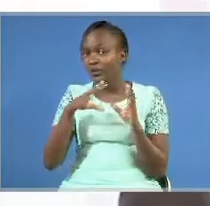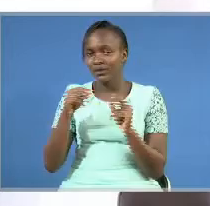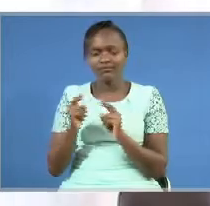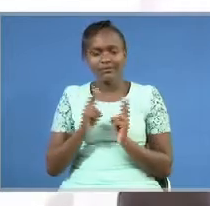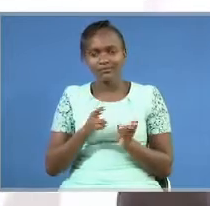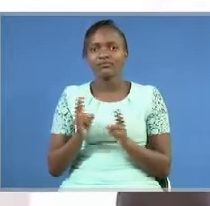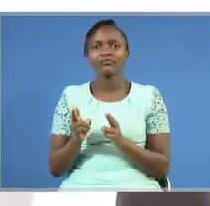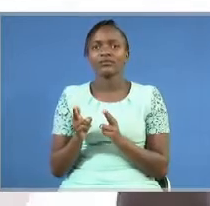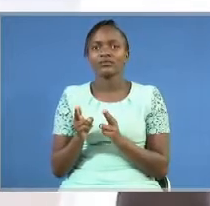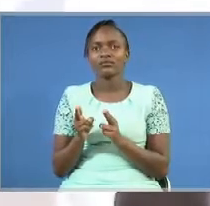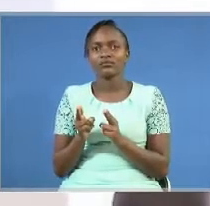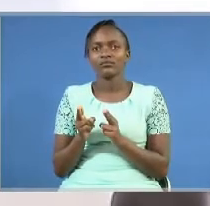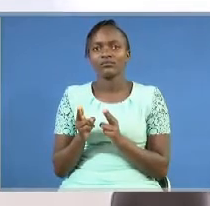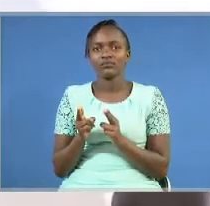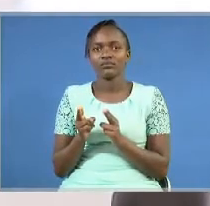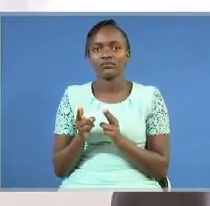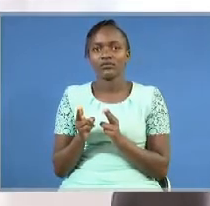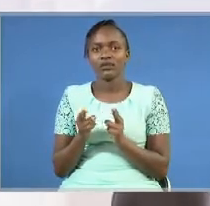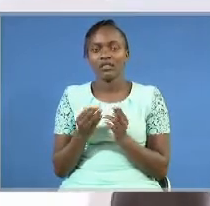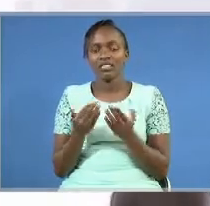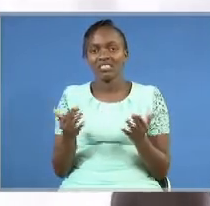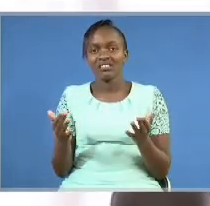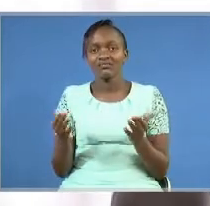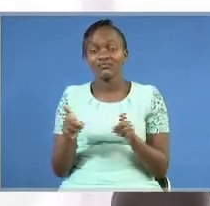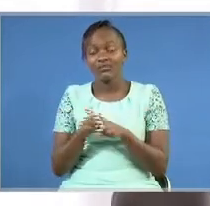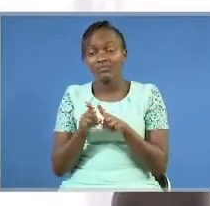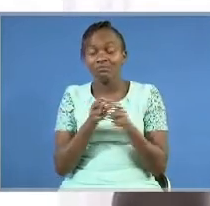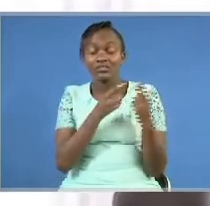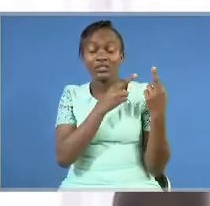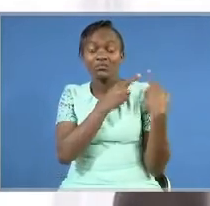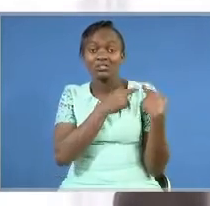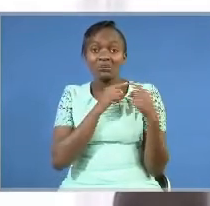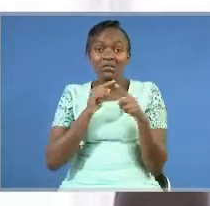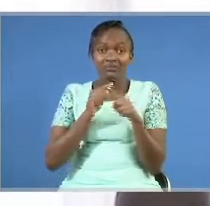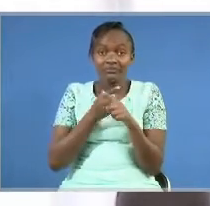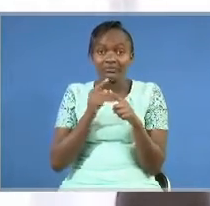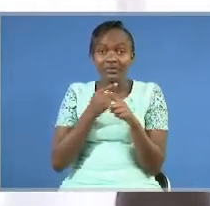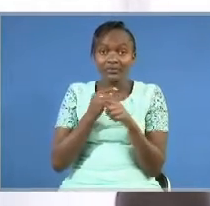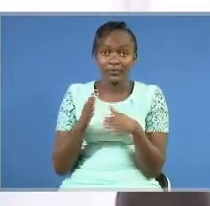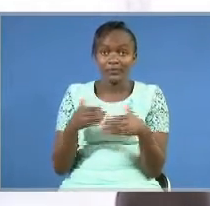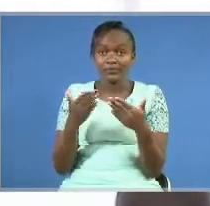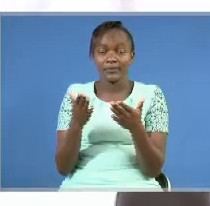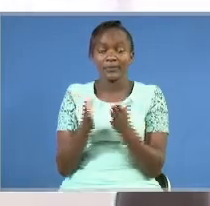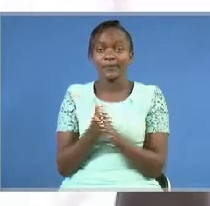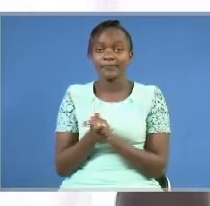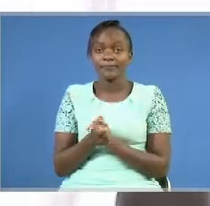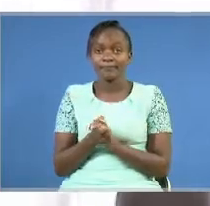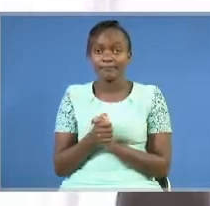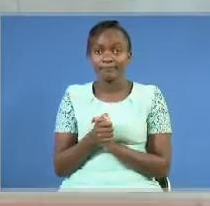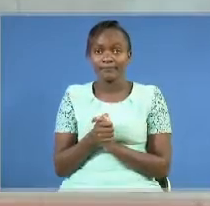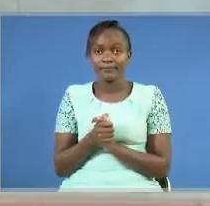do the responsibilities that we have been given by citizens of Kenya to drive